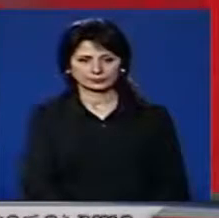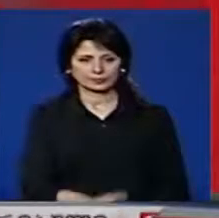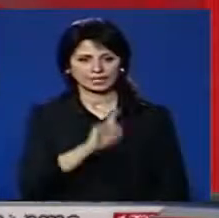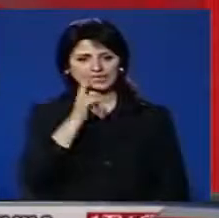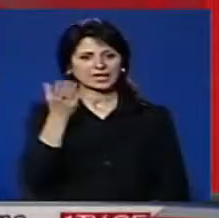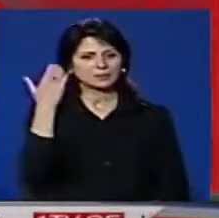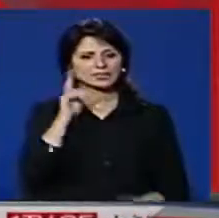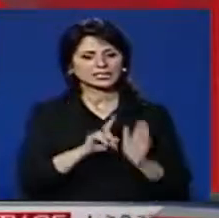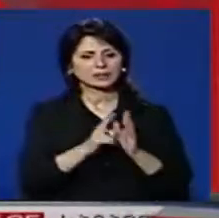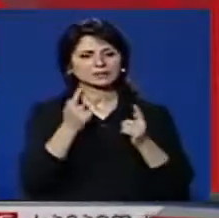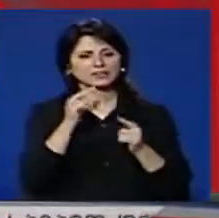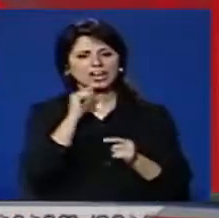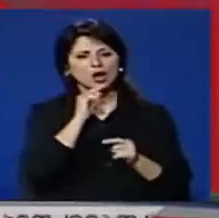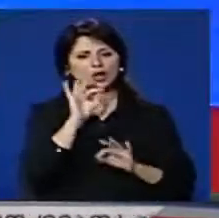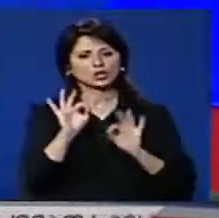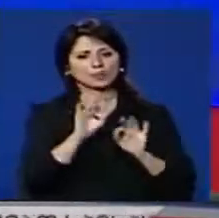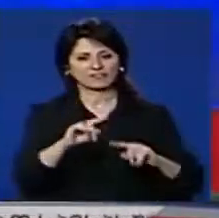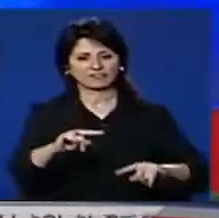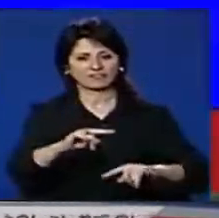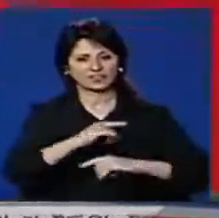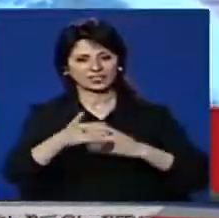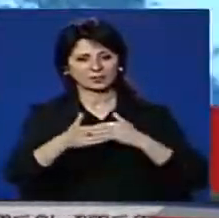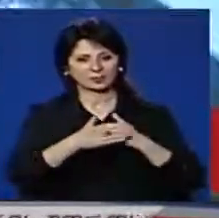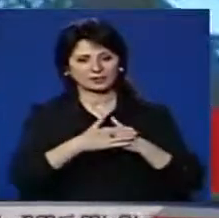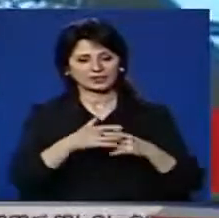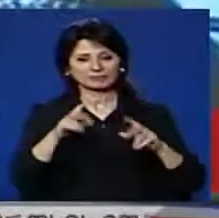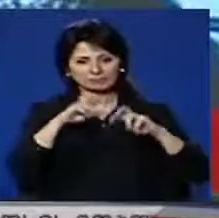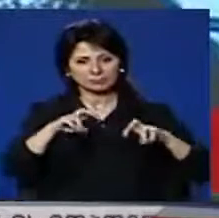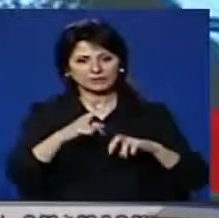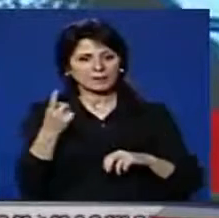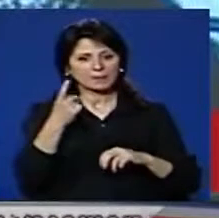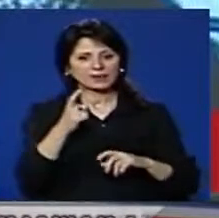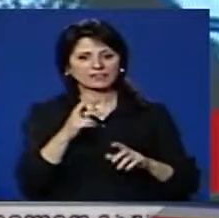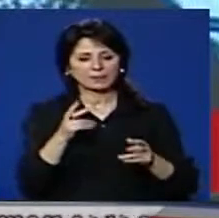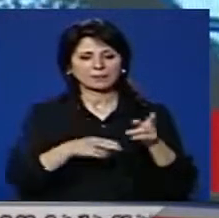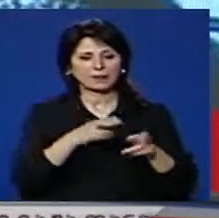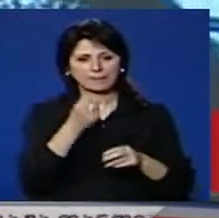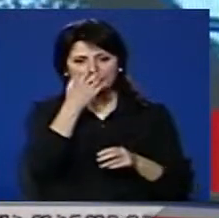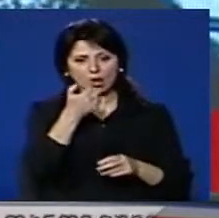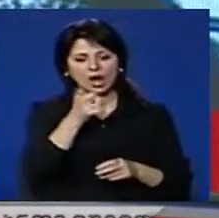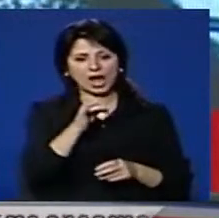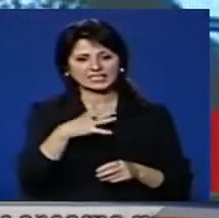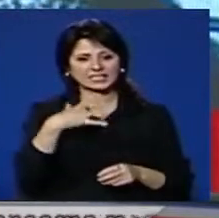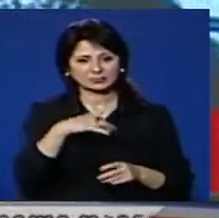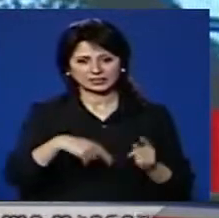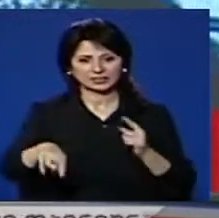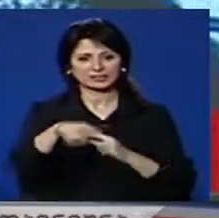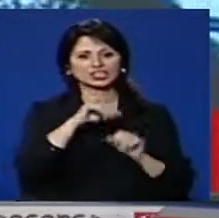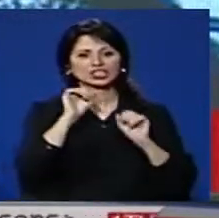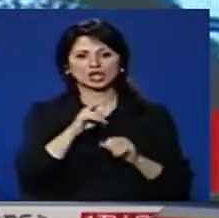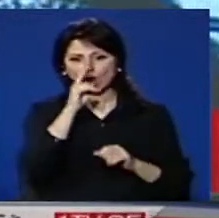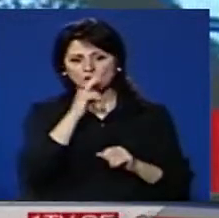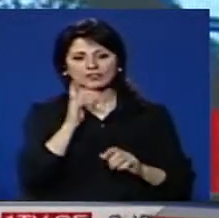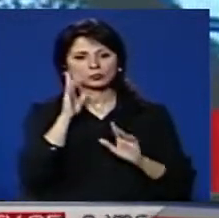წლების წინ დაწყებული მსხვილი ეკონომიკური პროექტი ფინალურ ეტაპზეა. სატესტო რეჟიმში პირველმა სატვირთო მატარებელმა ბაქო თბილისი ყარსის სარკინი გზო ხაზზე შესაძლოა ორ